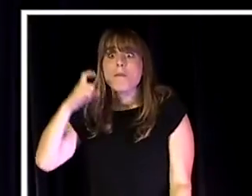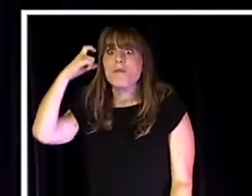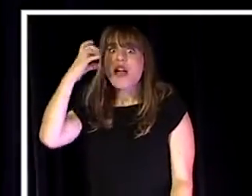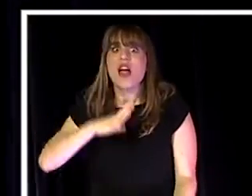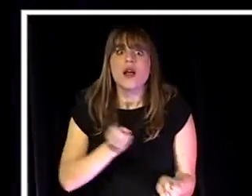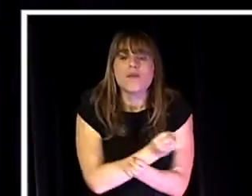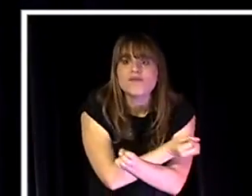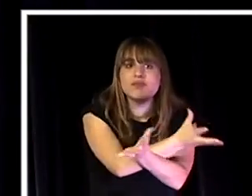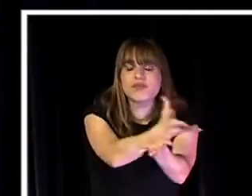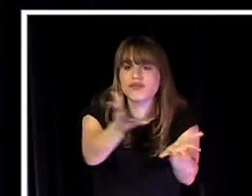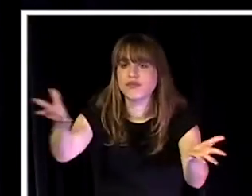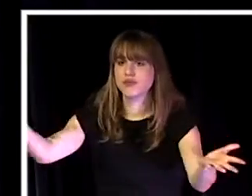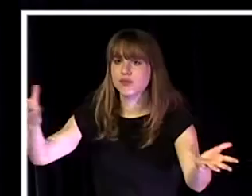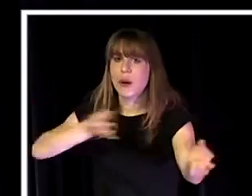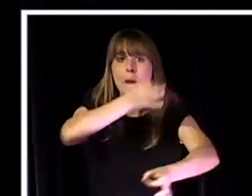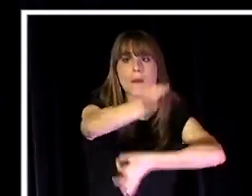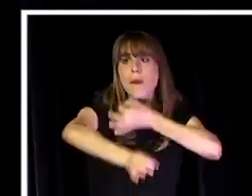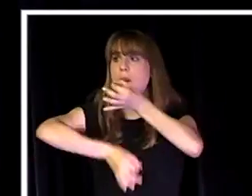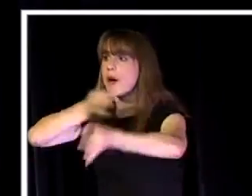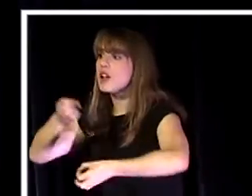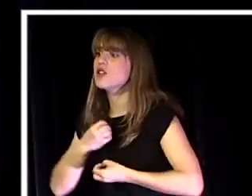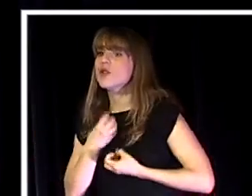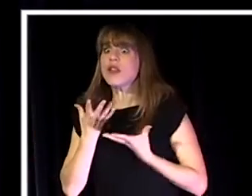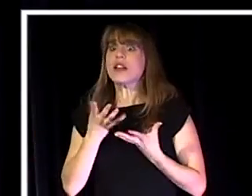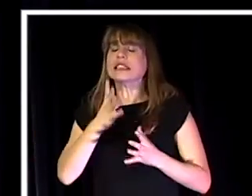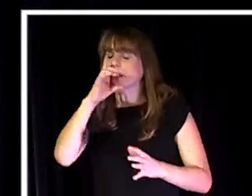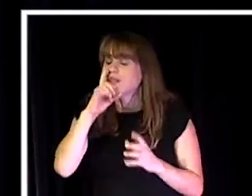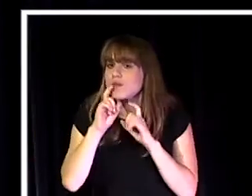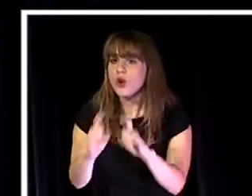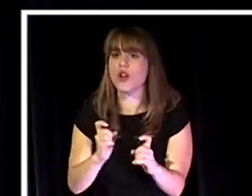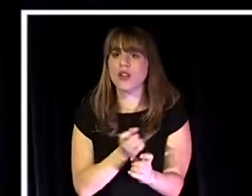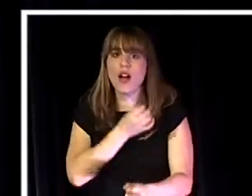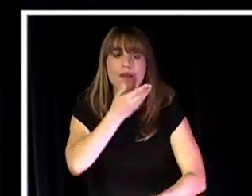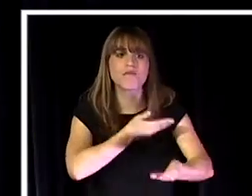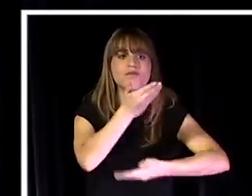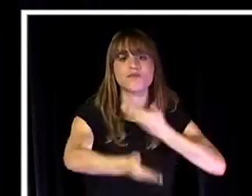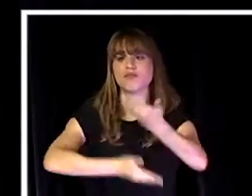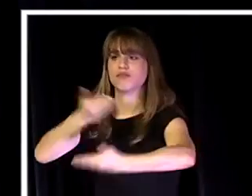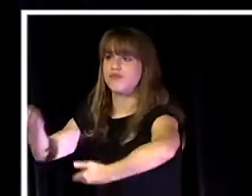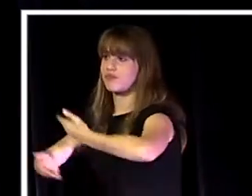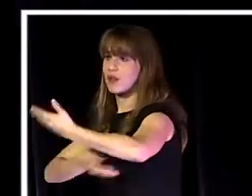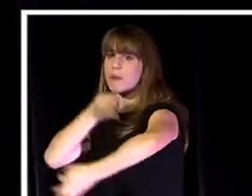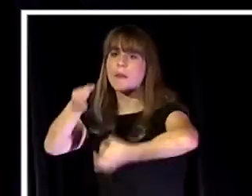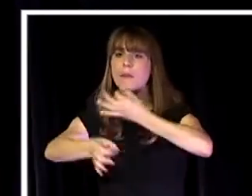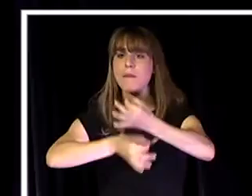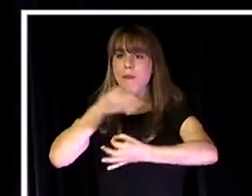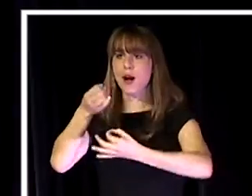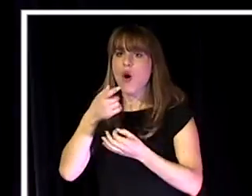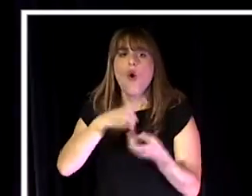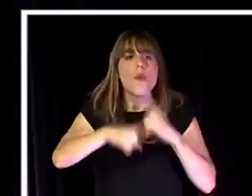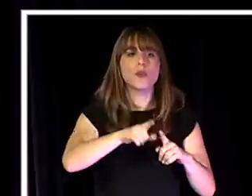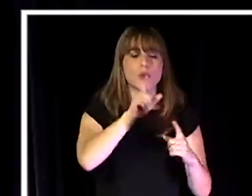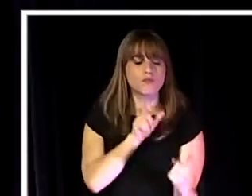κρατήσει. Νιώθει ότι πνίγει τη φωνή του και πρέπει να τις πει. Θέλει να τις μοιραστεί μαζί σας, με οποιονδήποτε βρίσκεται εκείνη τη